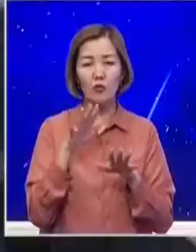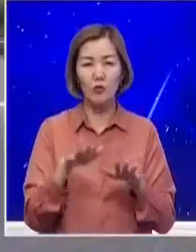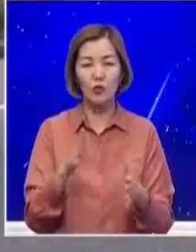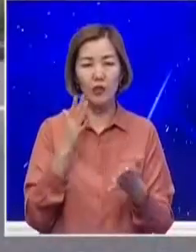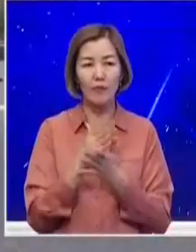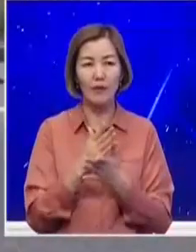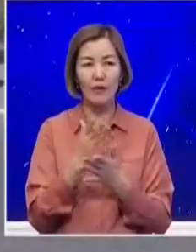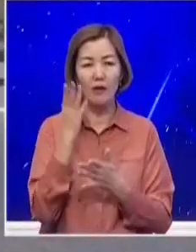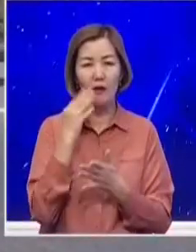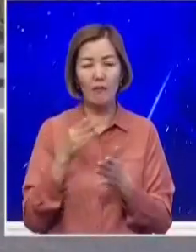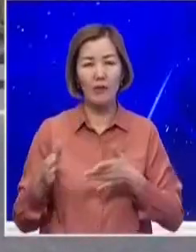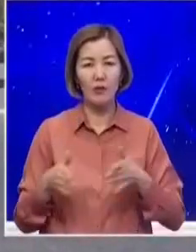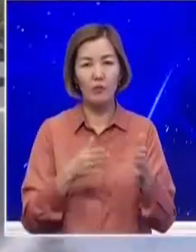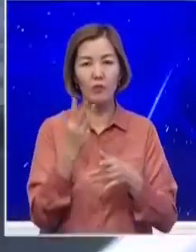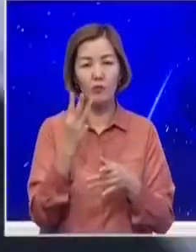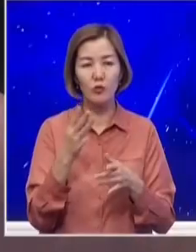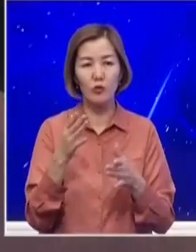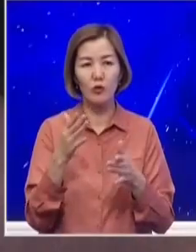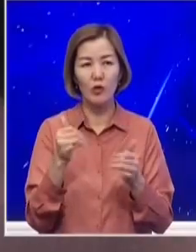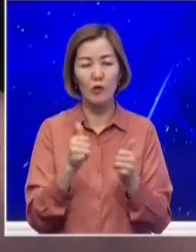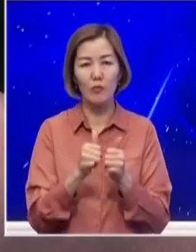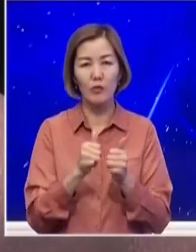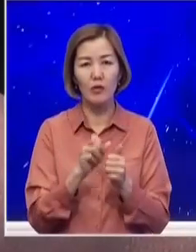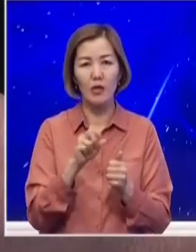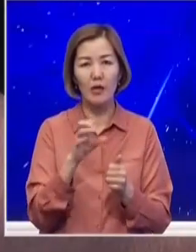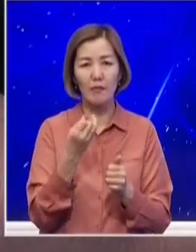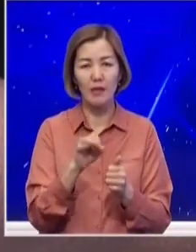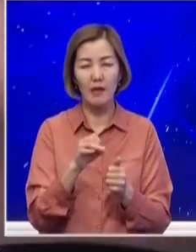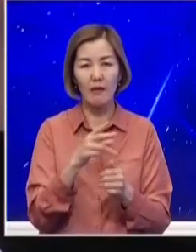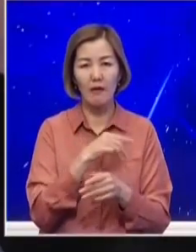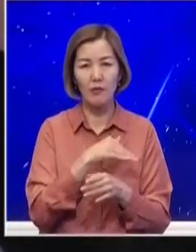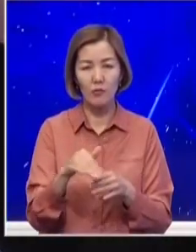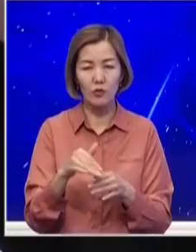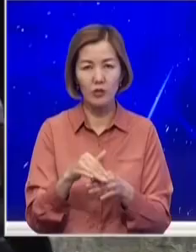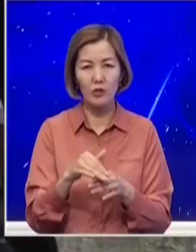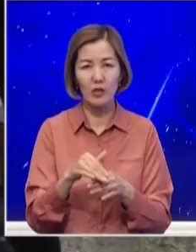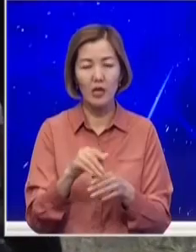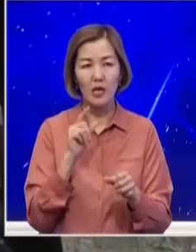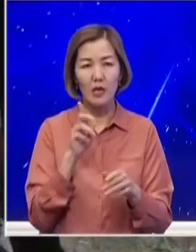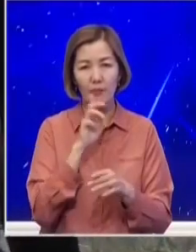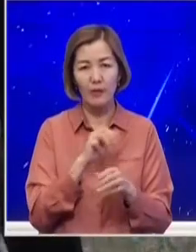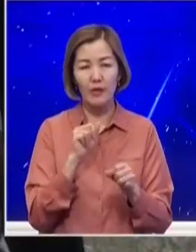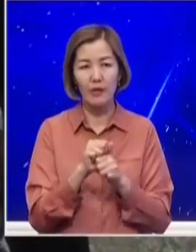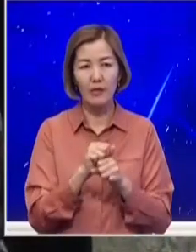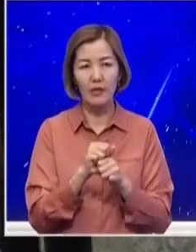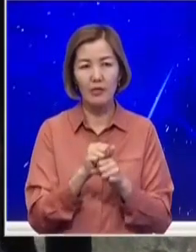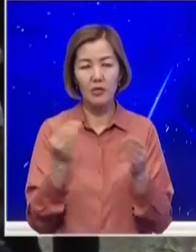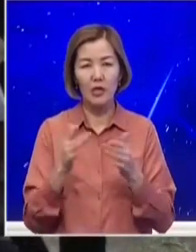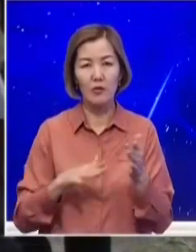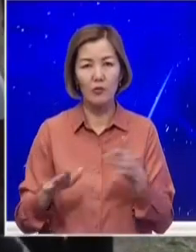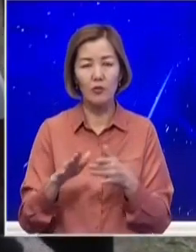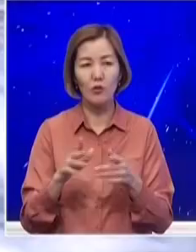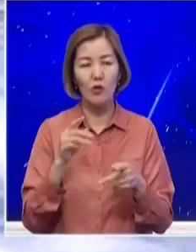қойылыпты. Алматы бағытындағы үшінші бөлімше тұсына, Абылайхан көшесіндегі РП жанармай бекетіндегі және Қаратал шағын ауданындағы